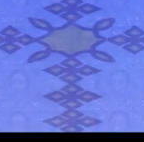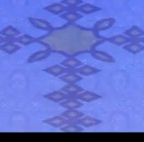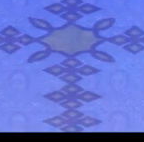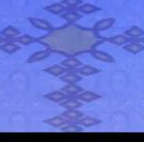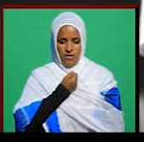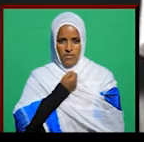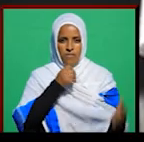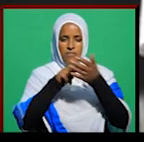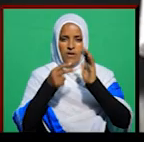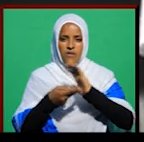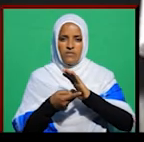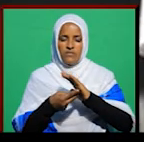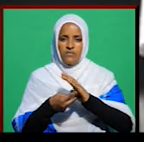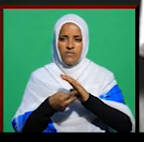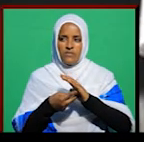ማተብ ማለት